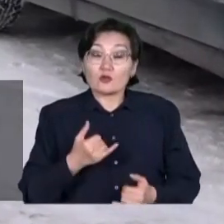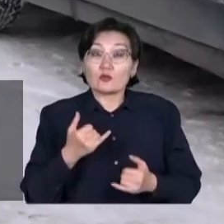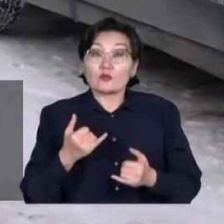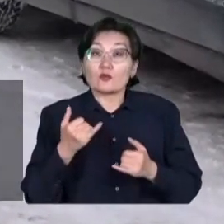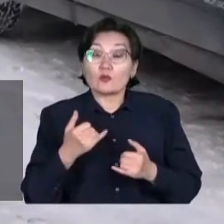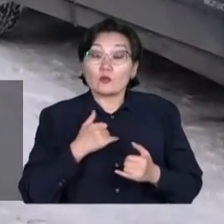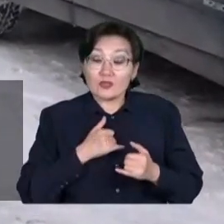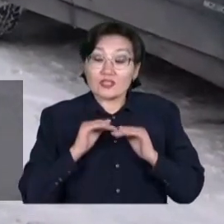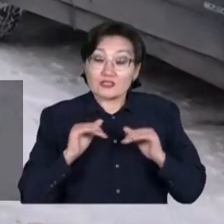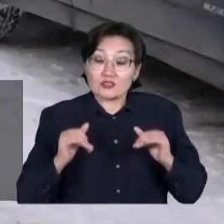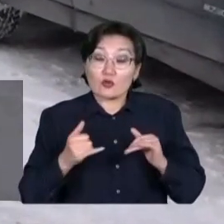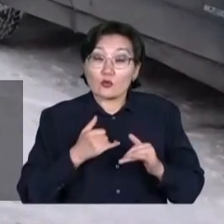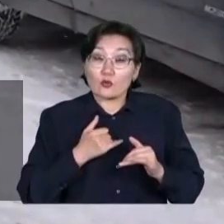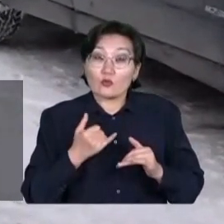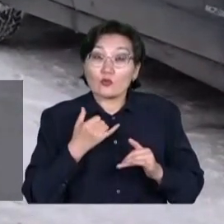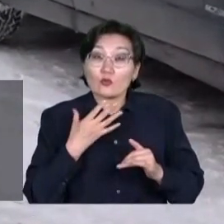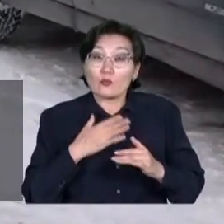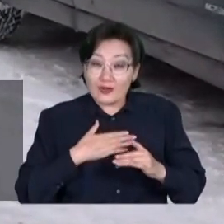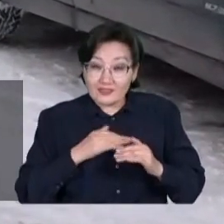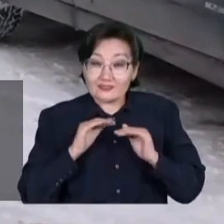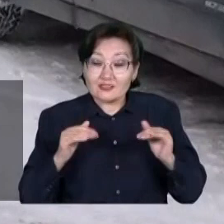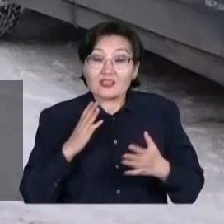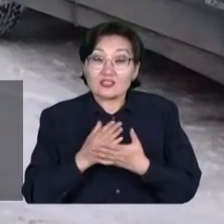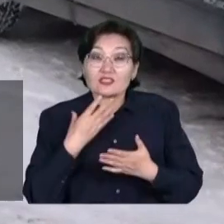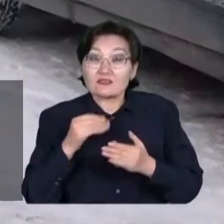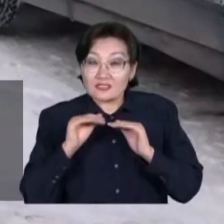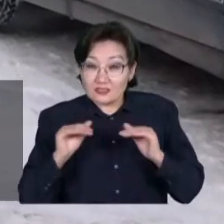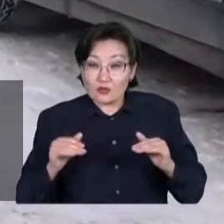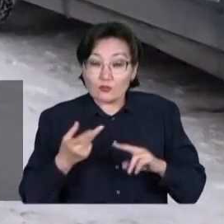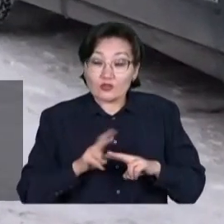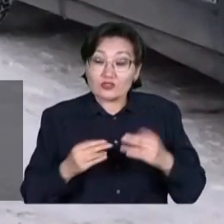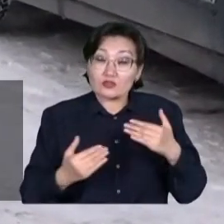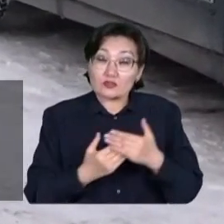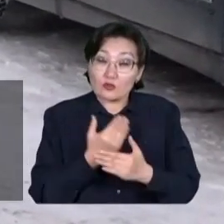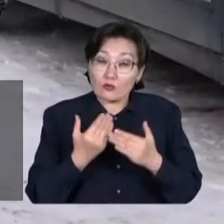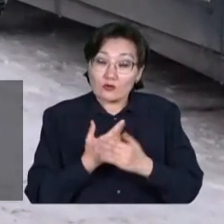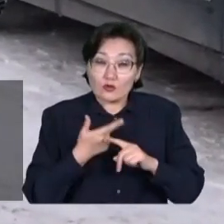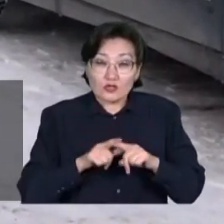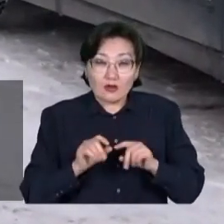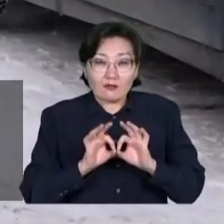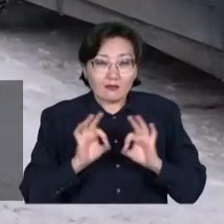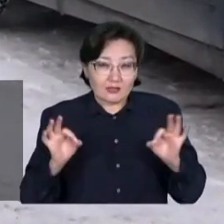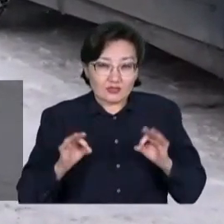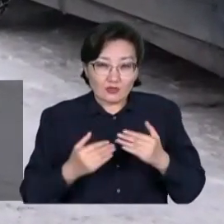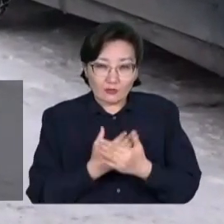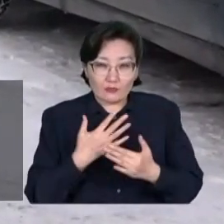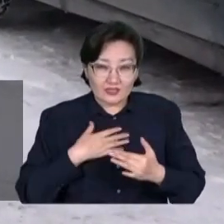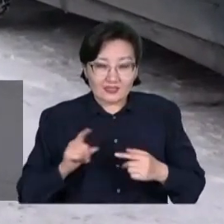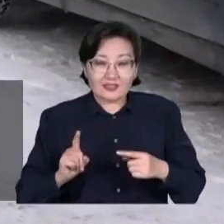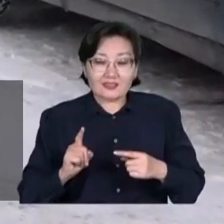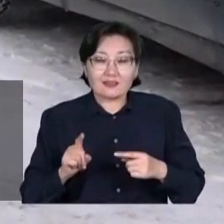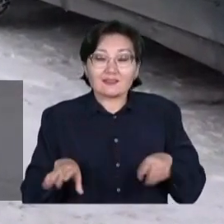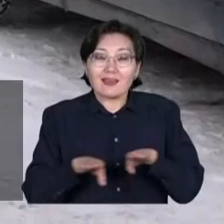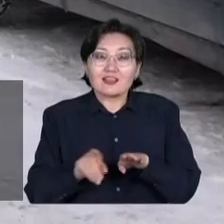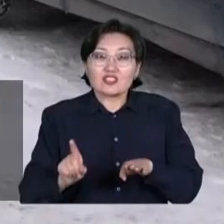дети, внуки. Поэтому это была новость, которая очень хорошая новость. Мы ее так ждали, когда